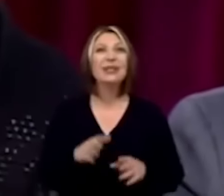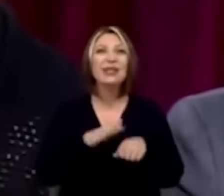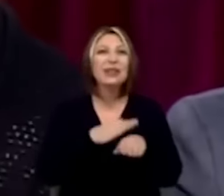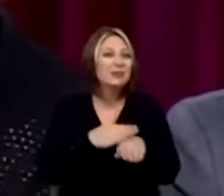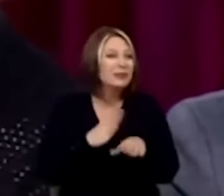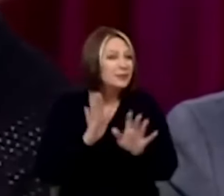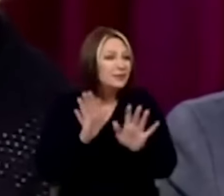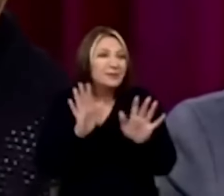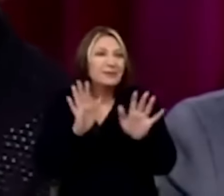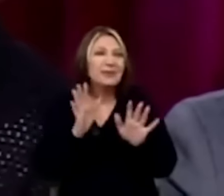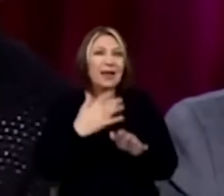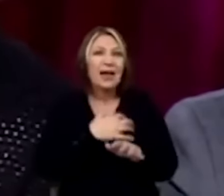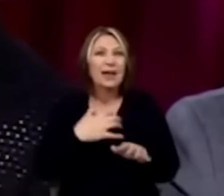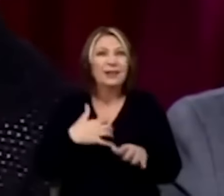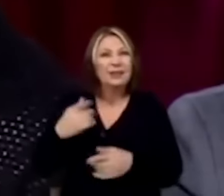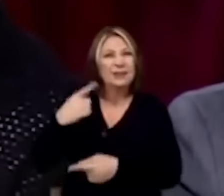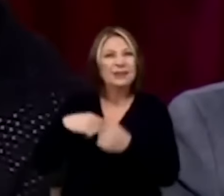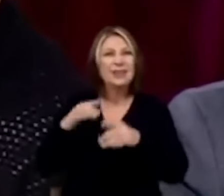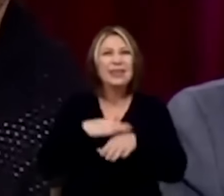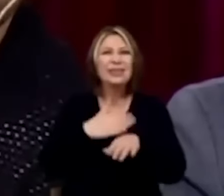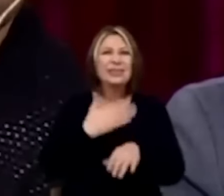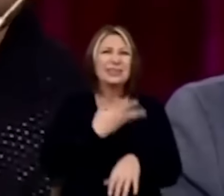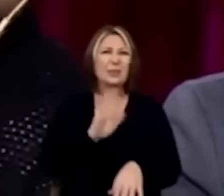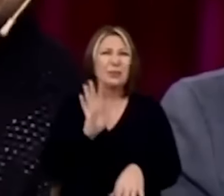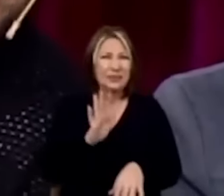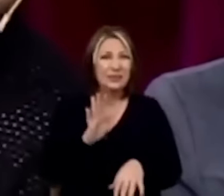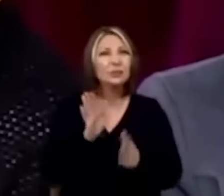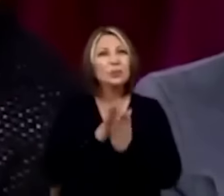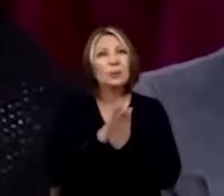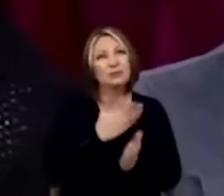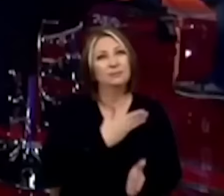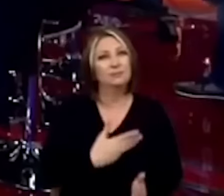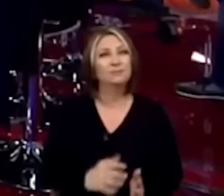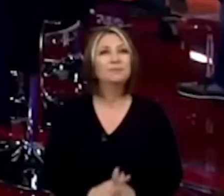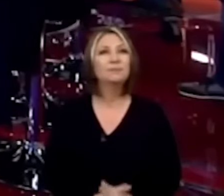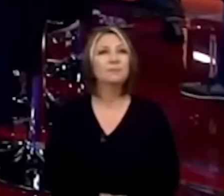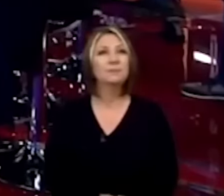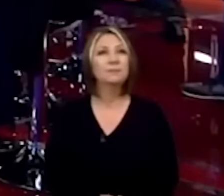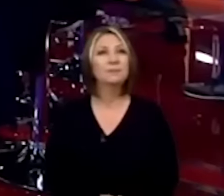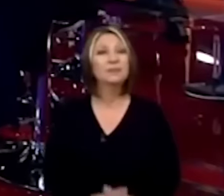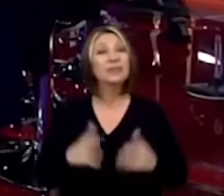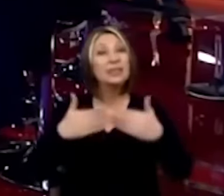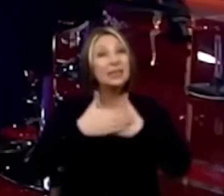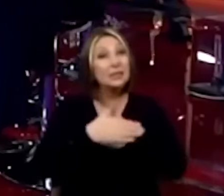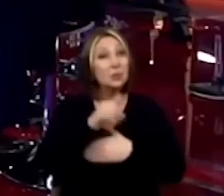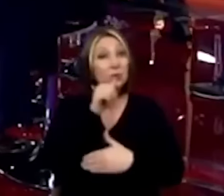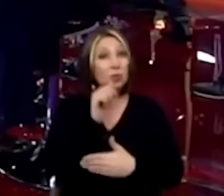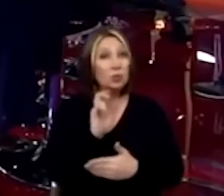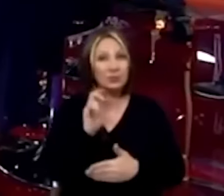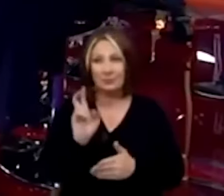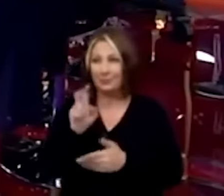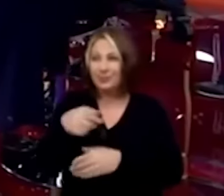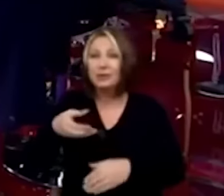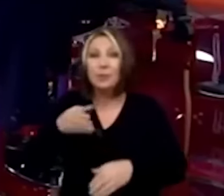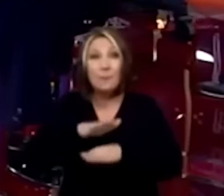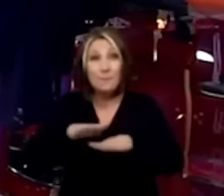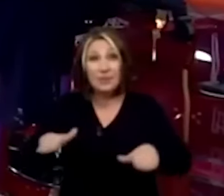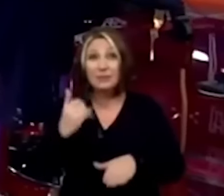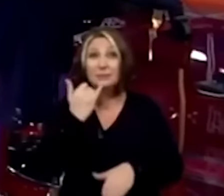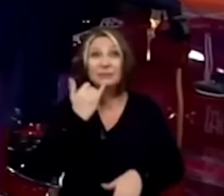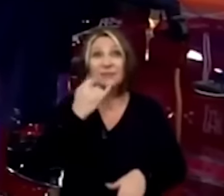Kediye bir türlü ısınamadım. Belki annemden gelen bir şey, o da hiç sevmezdi. Annenizin, evet, hiç sevmemesi yüzünden. Peki. Gece su içmeye kalktığınızda